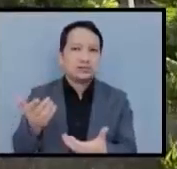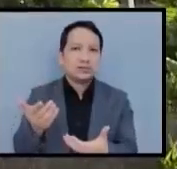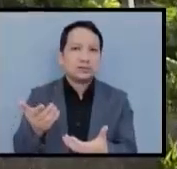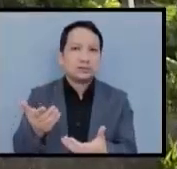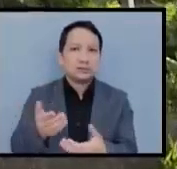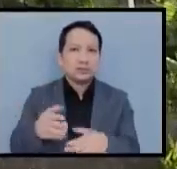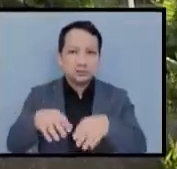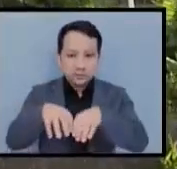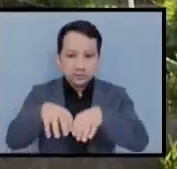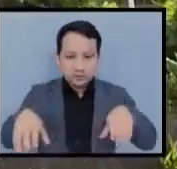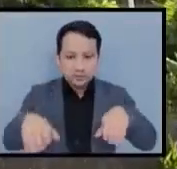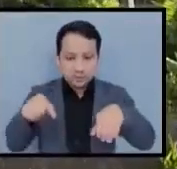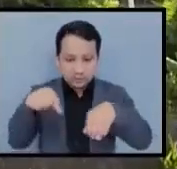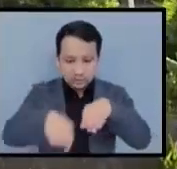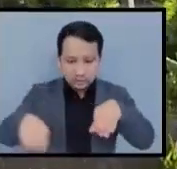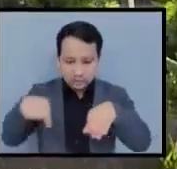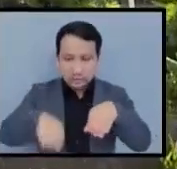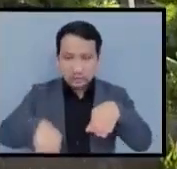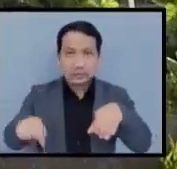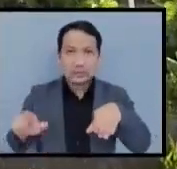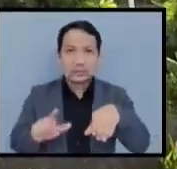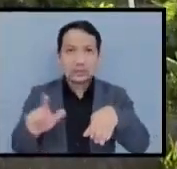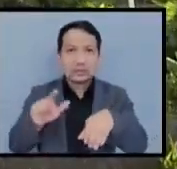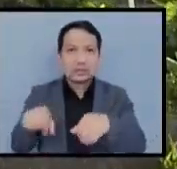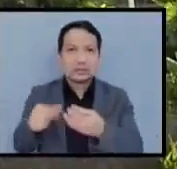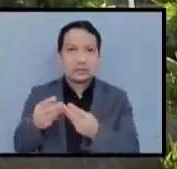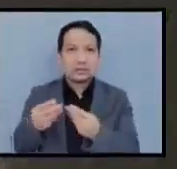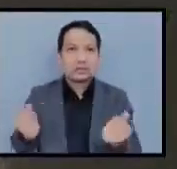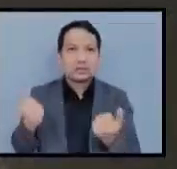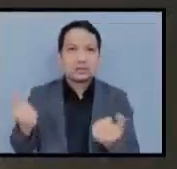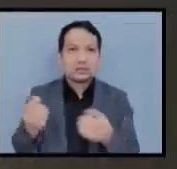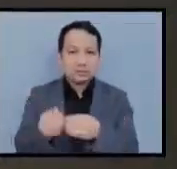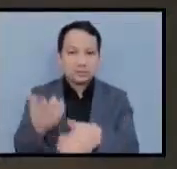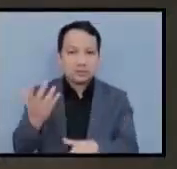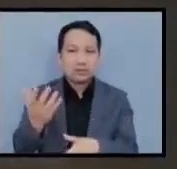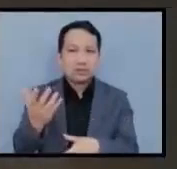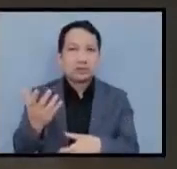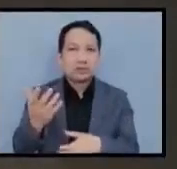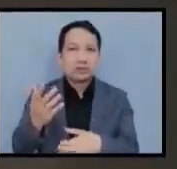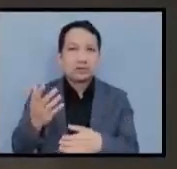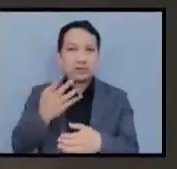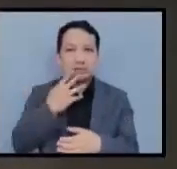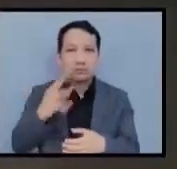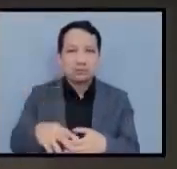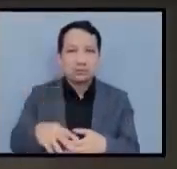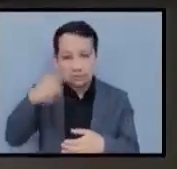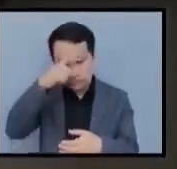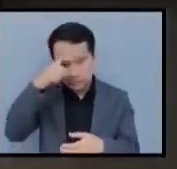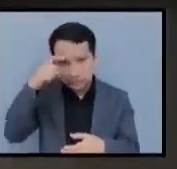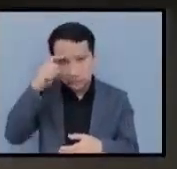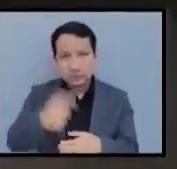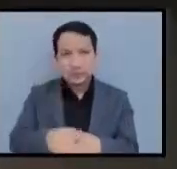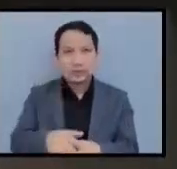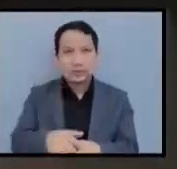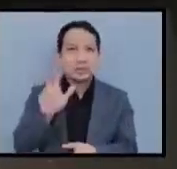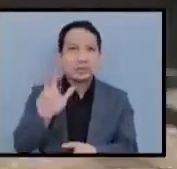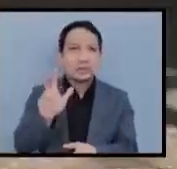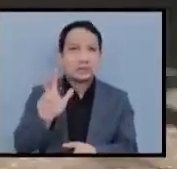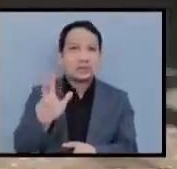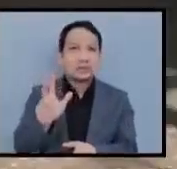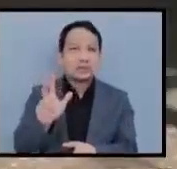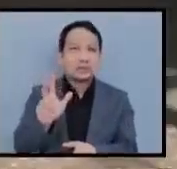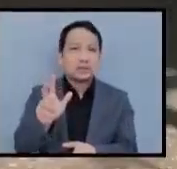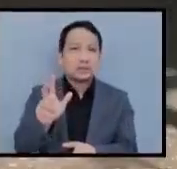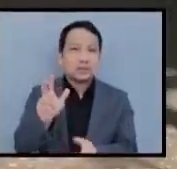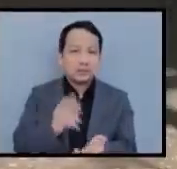ang ilalim ng lupa na posibleng lumala sa tag-init. Aabot hanggang 30 milyong litro ng tubig kada araw